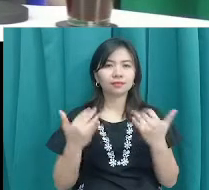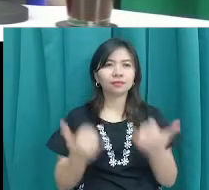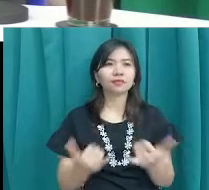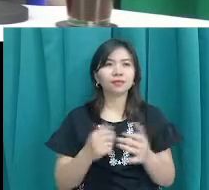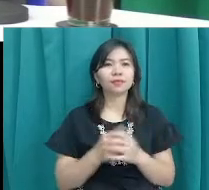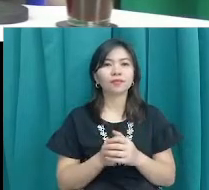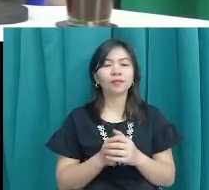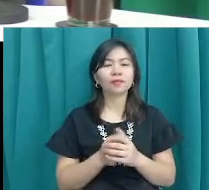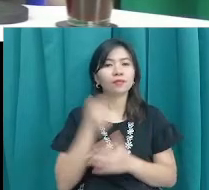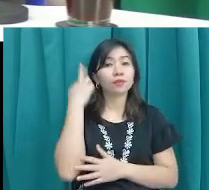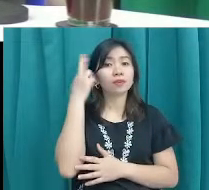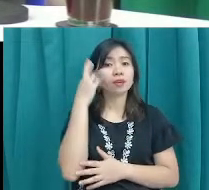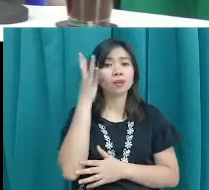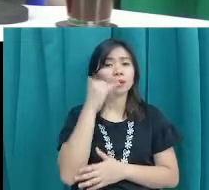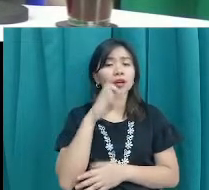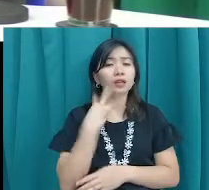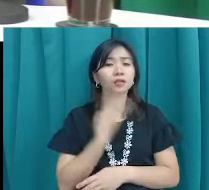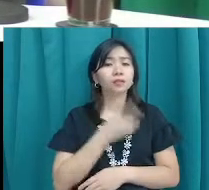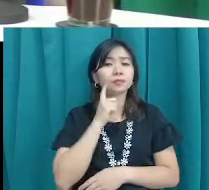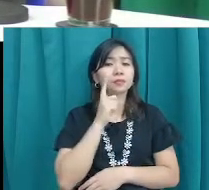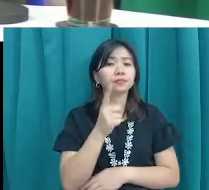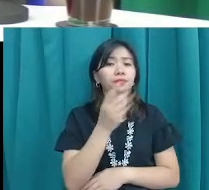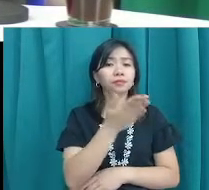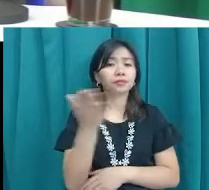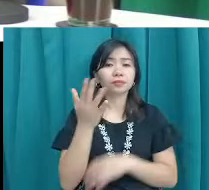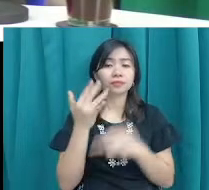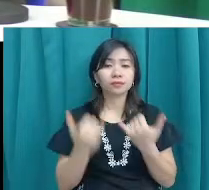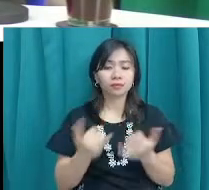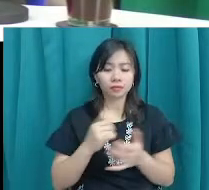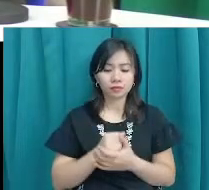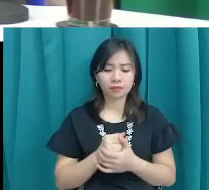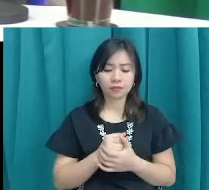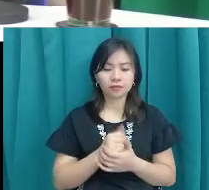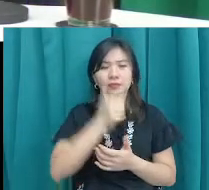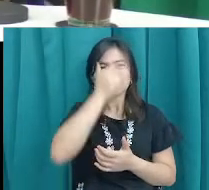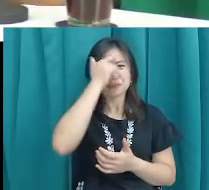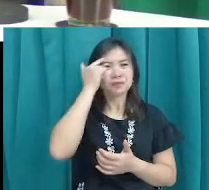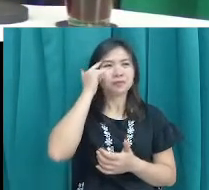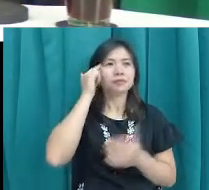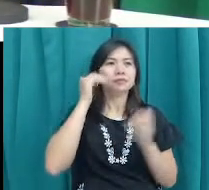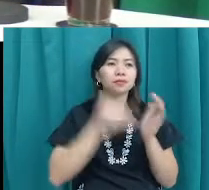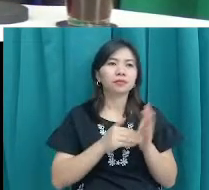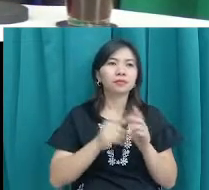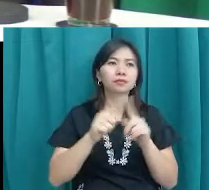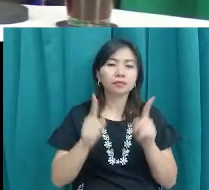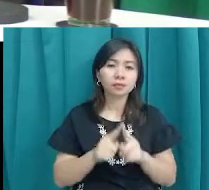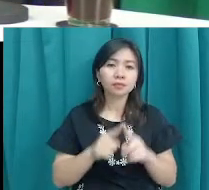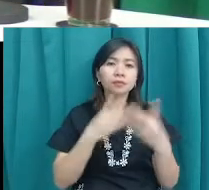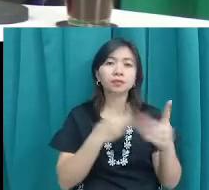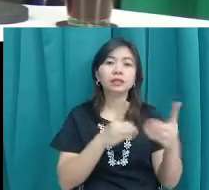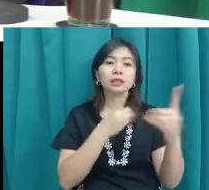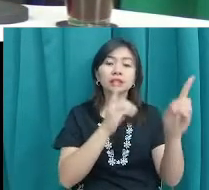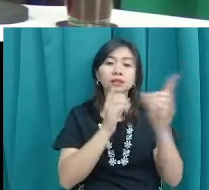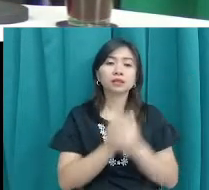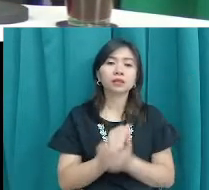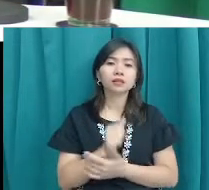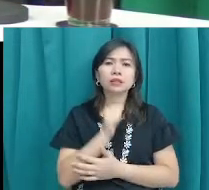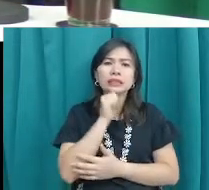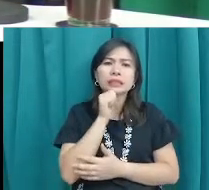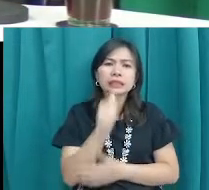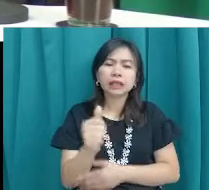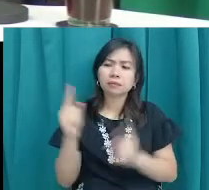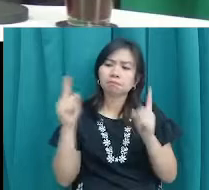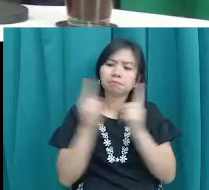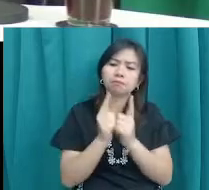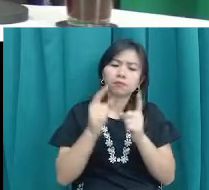ko po sinasabi sa inyo yan, it's because pinakita ko lang sa inyo young people na bilang disipulo, hindi magtatagpo sa salita ng